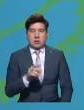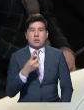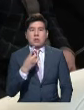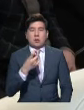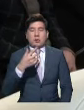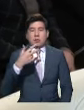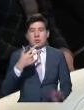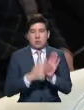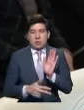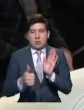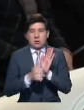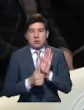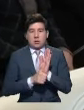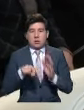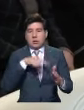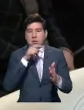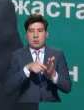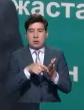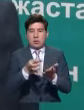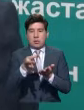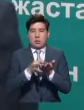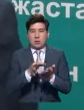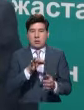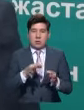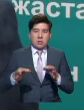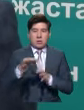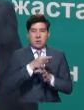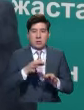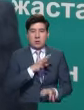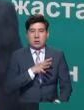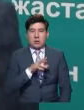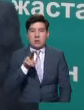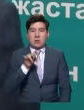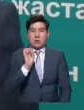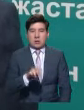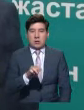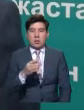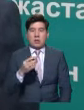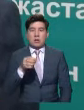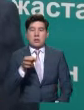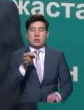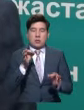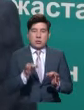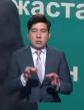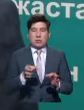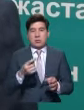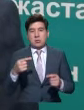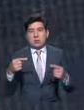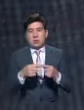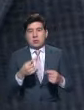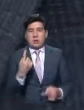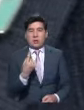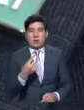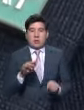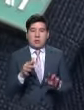186 сұраққа қанағаттанарлық жауап алған. Депутат сауал нақты бір жағдаймен ғана шектеледі, және белгілі мерзімде